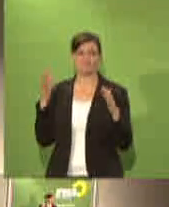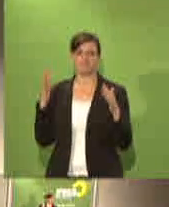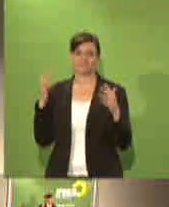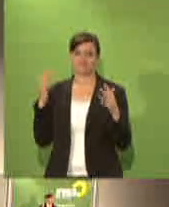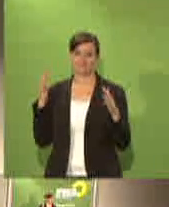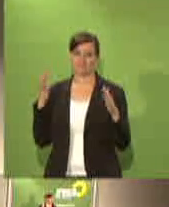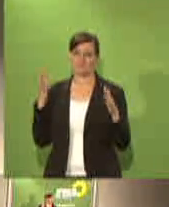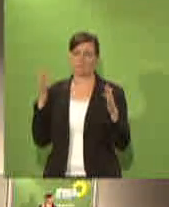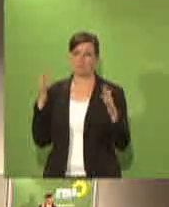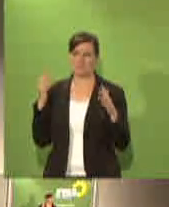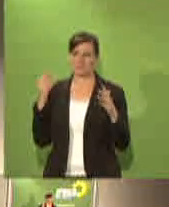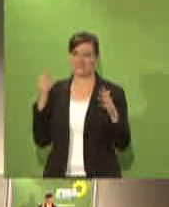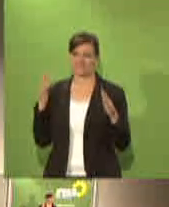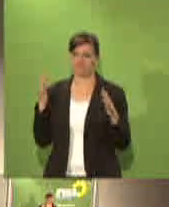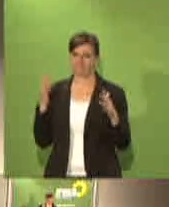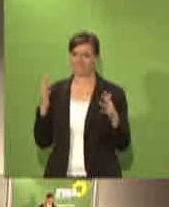Okay.